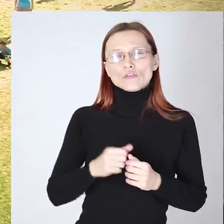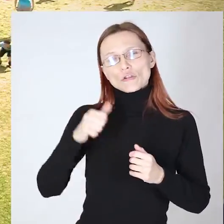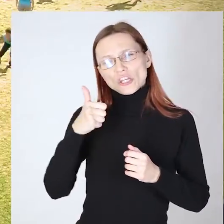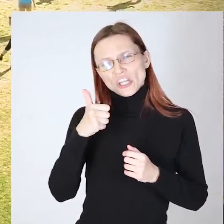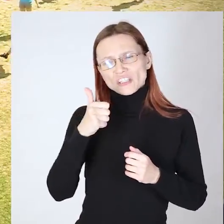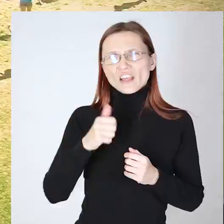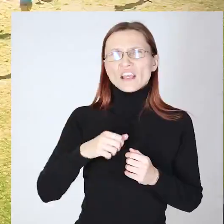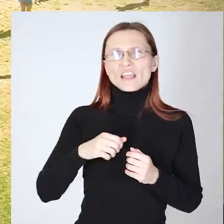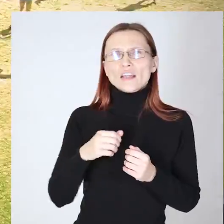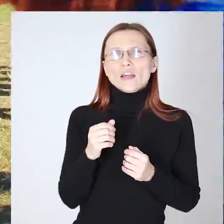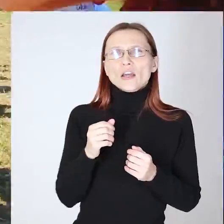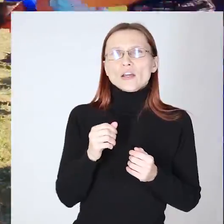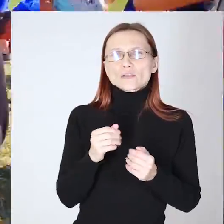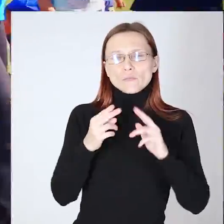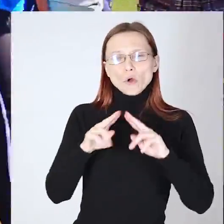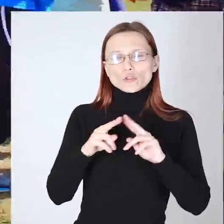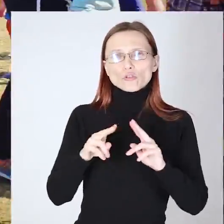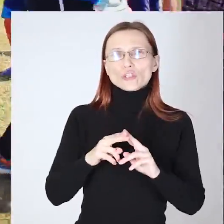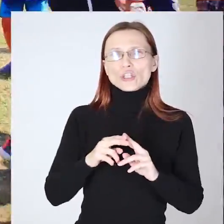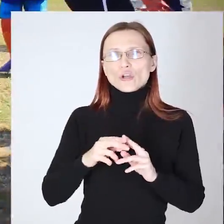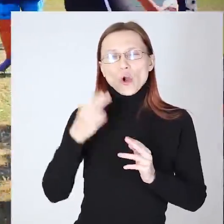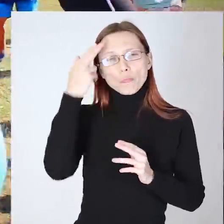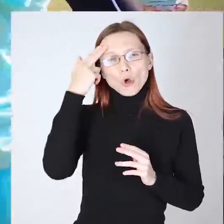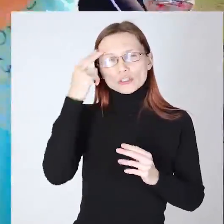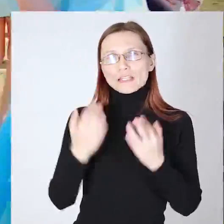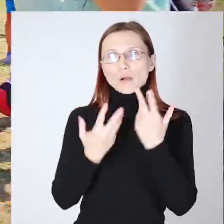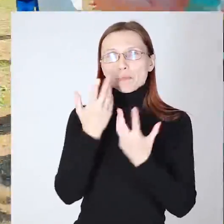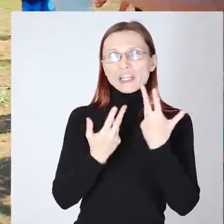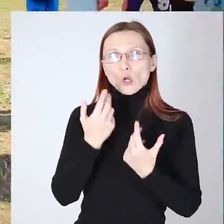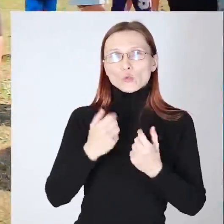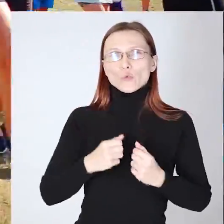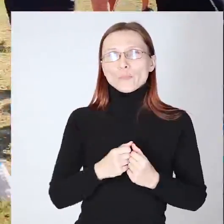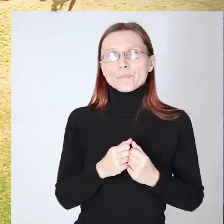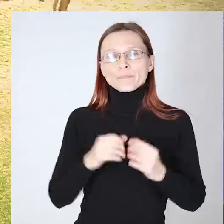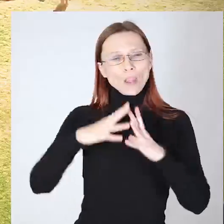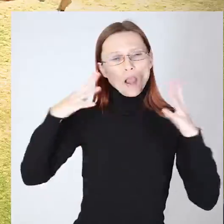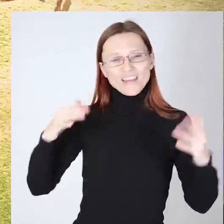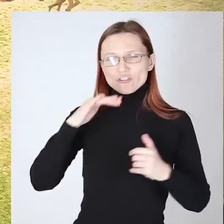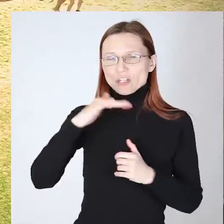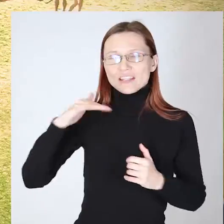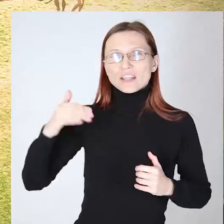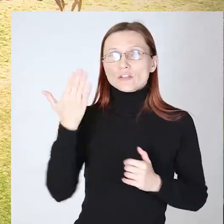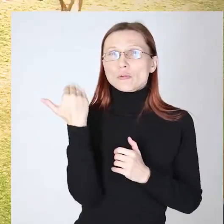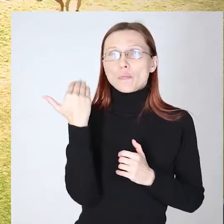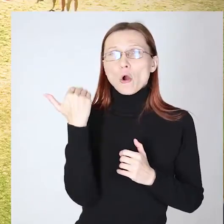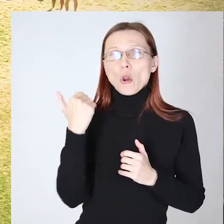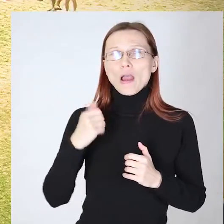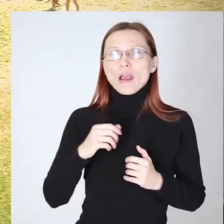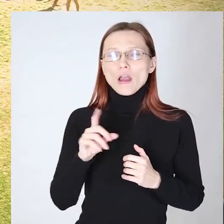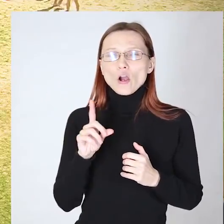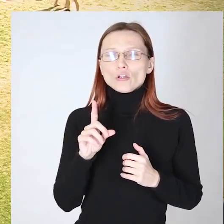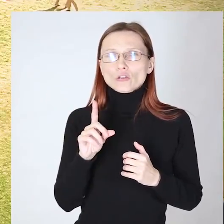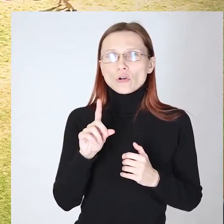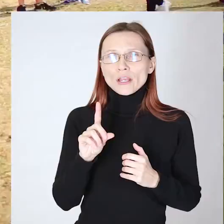tým, čím je príroda obohatená. A opäť väčšina detí bola tu takých, ktorí